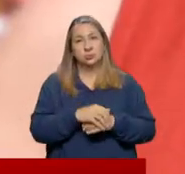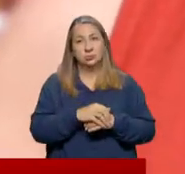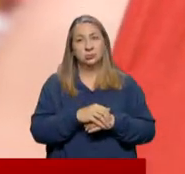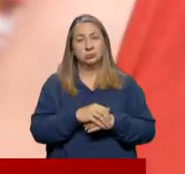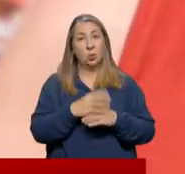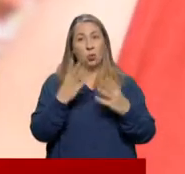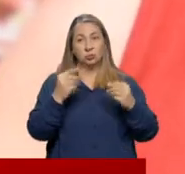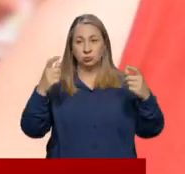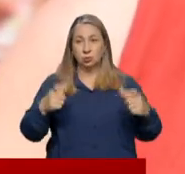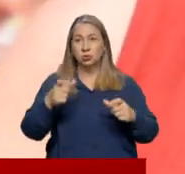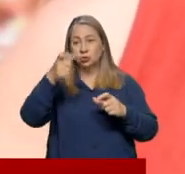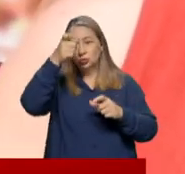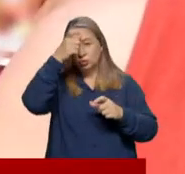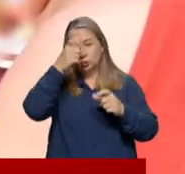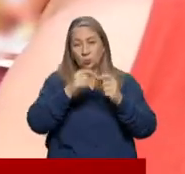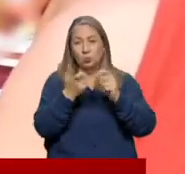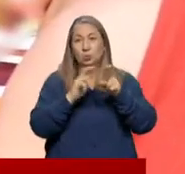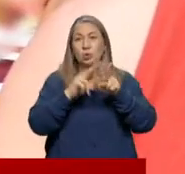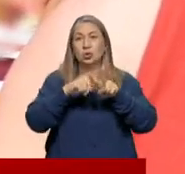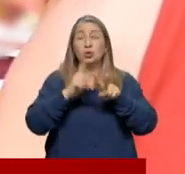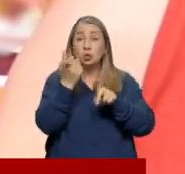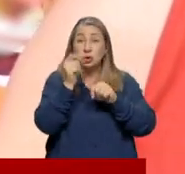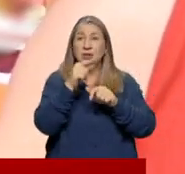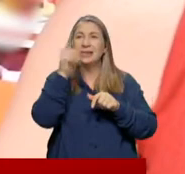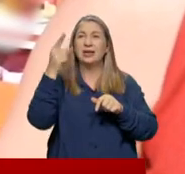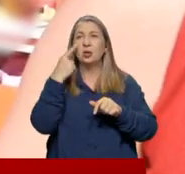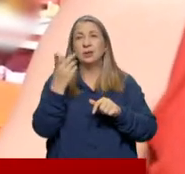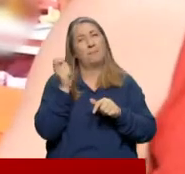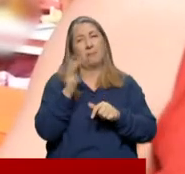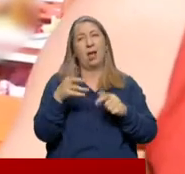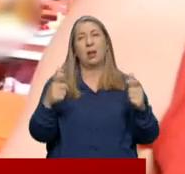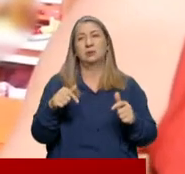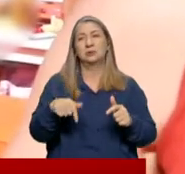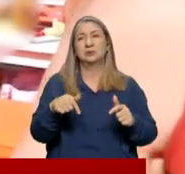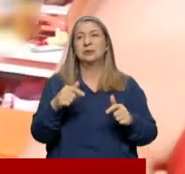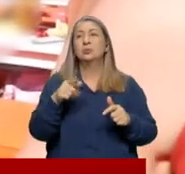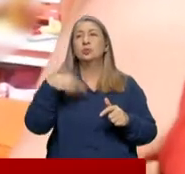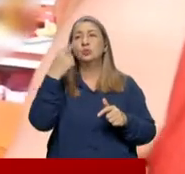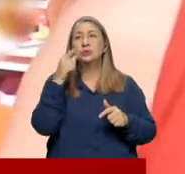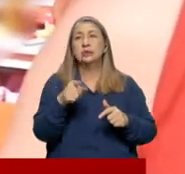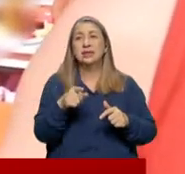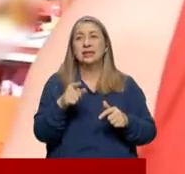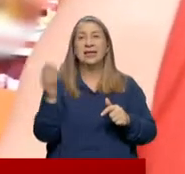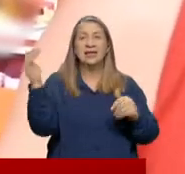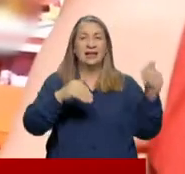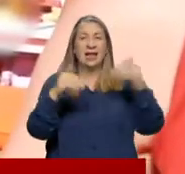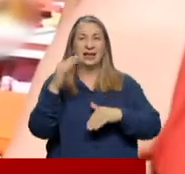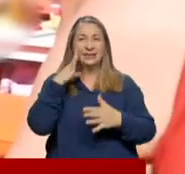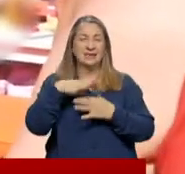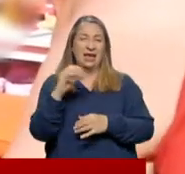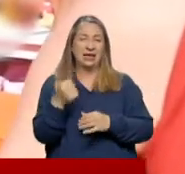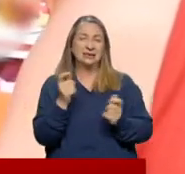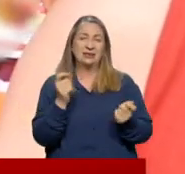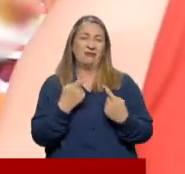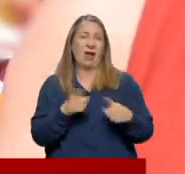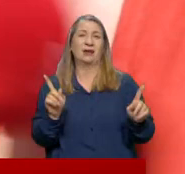an olduğumuz bölge Türk'ü gayet diğer yerlere nazaran birazcık daha pahalı bir yer ondan dolayı gelen insan kalitesi